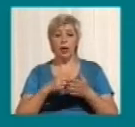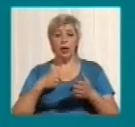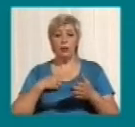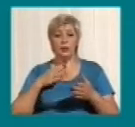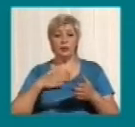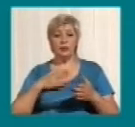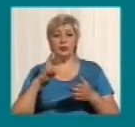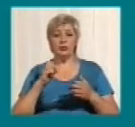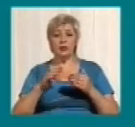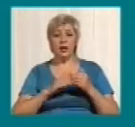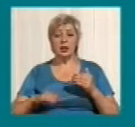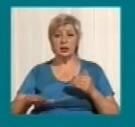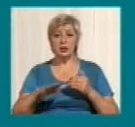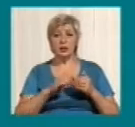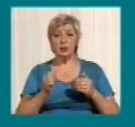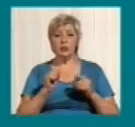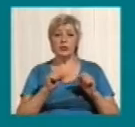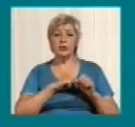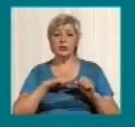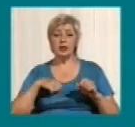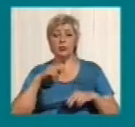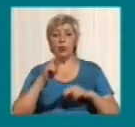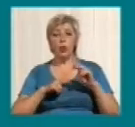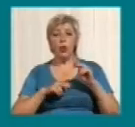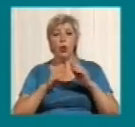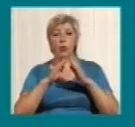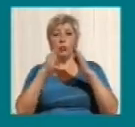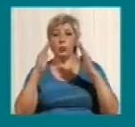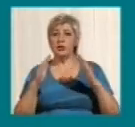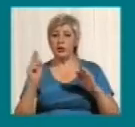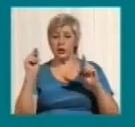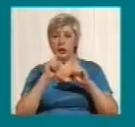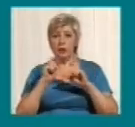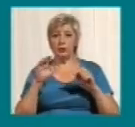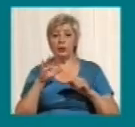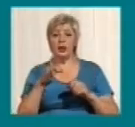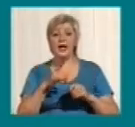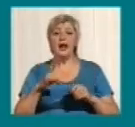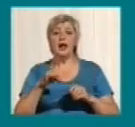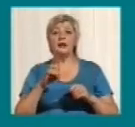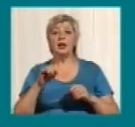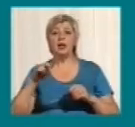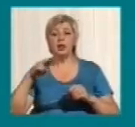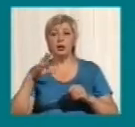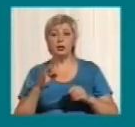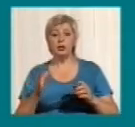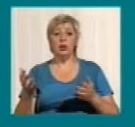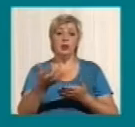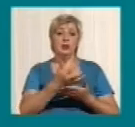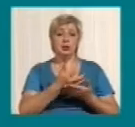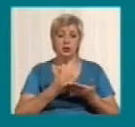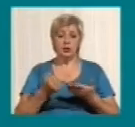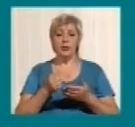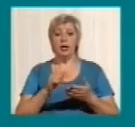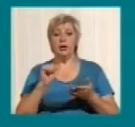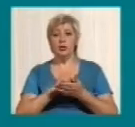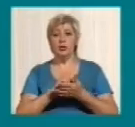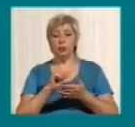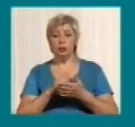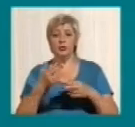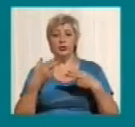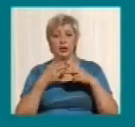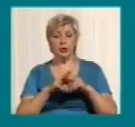землю та саму будівлю. Так. І РНО склали всі документи, ми зібрали документи і